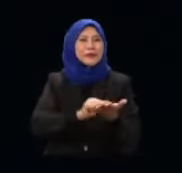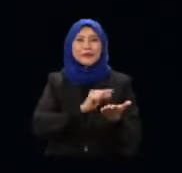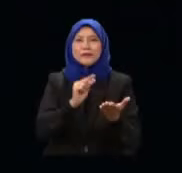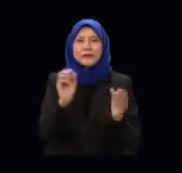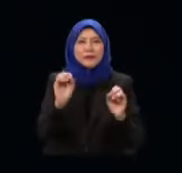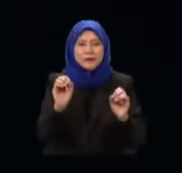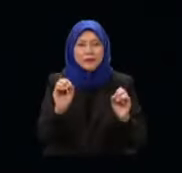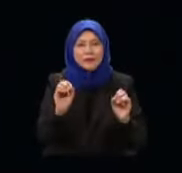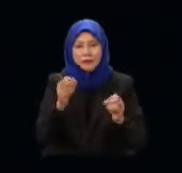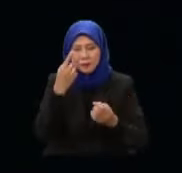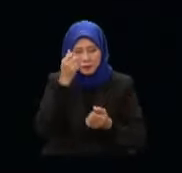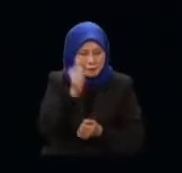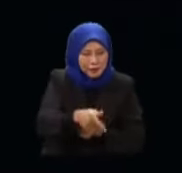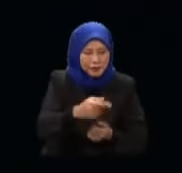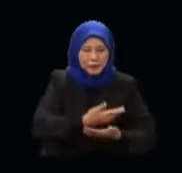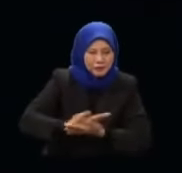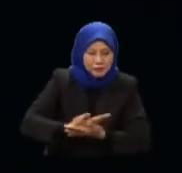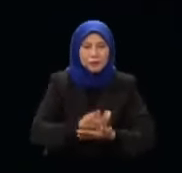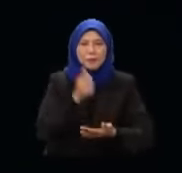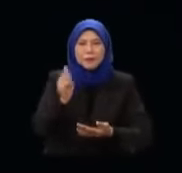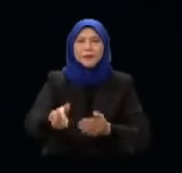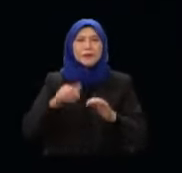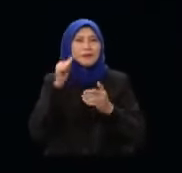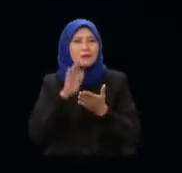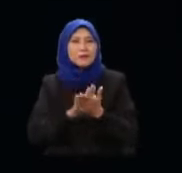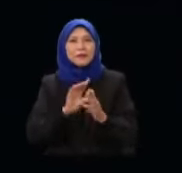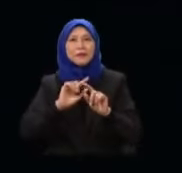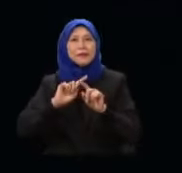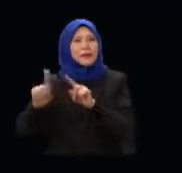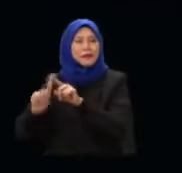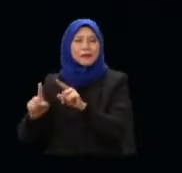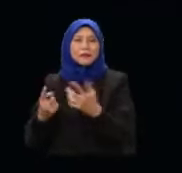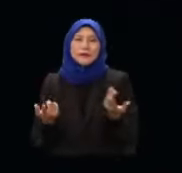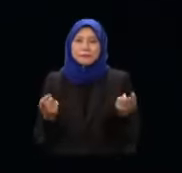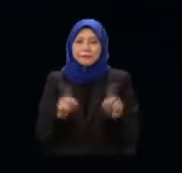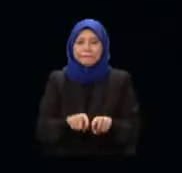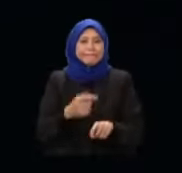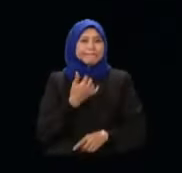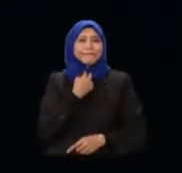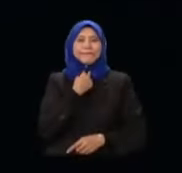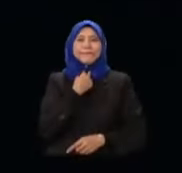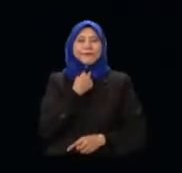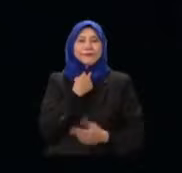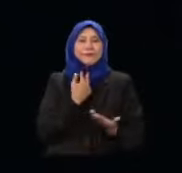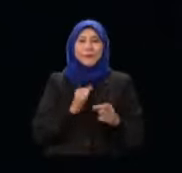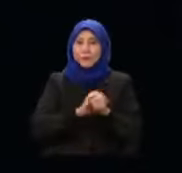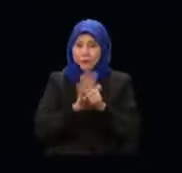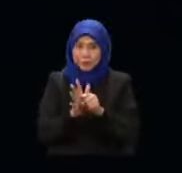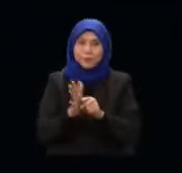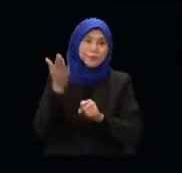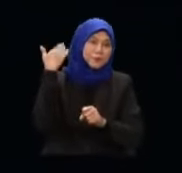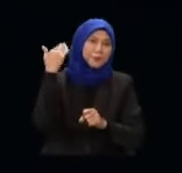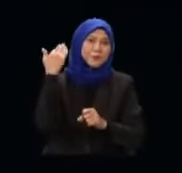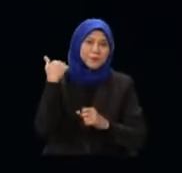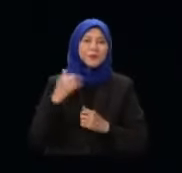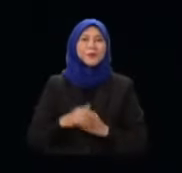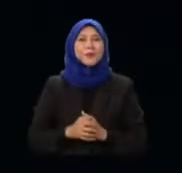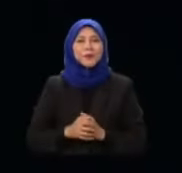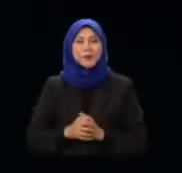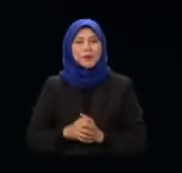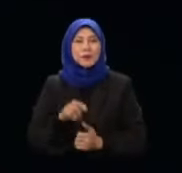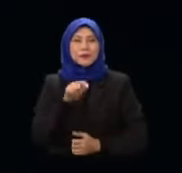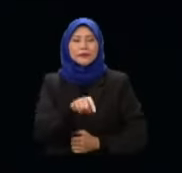dan anak-anak eh jadi akhirnya Abil itu berlaku mereka rakyat kita ini pada waktu yang terjejas nih